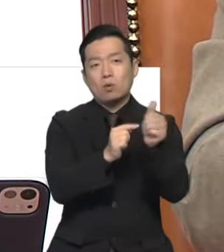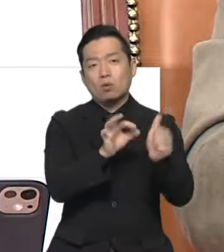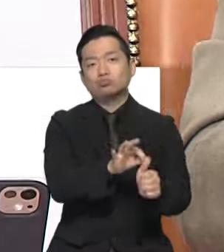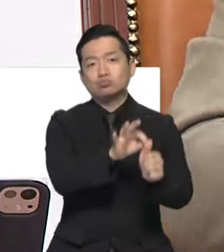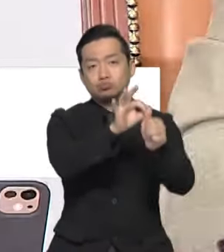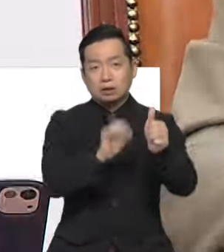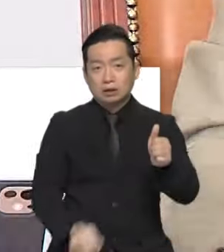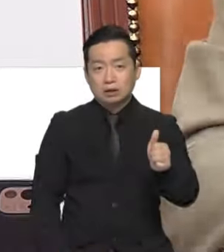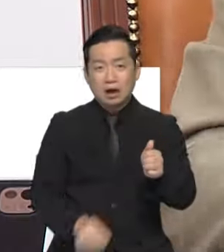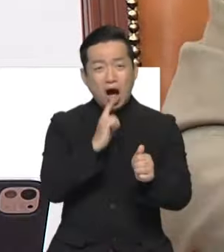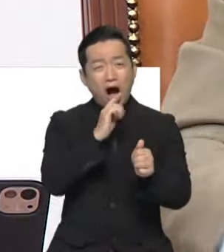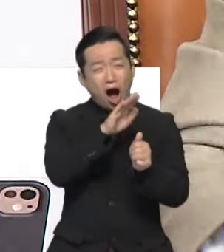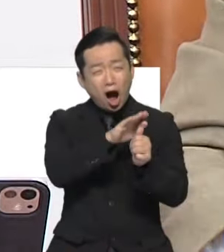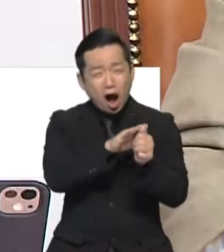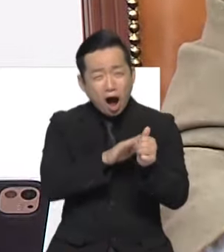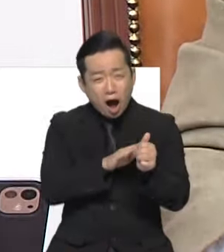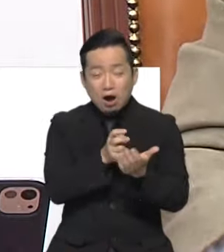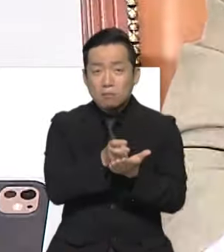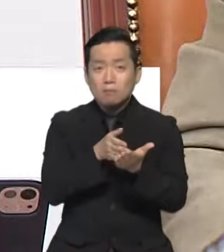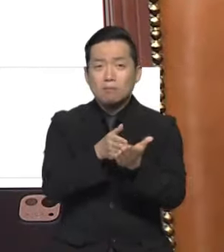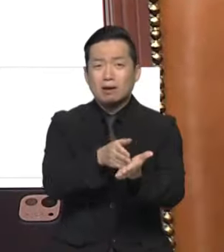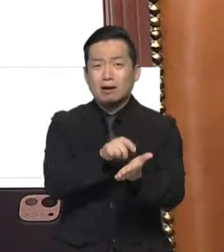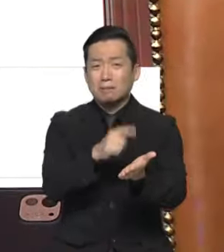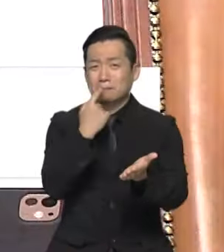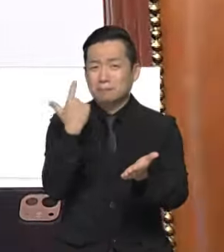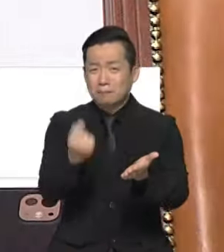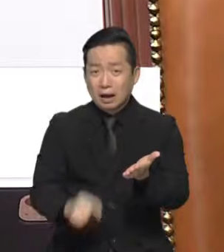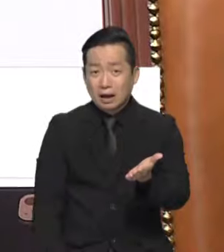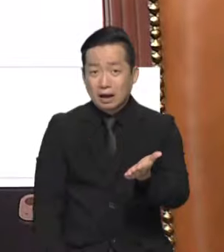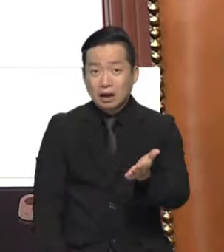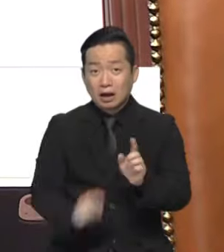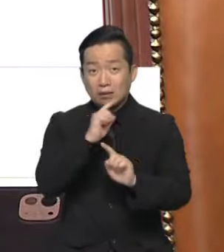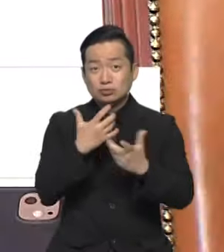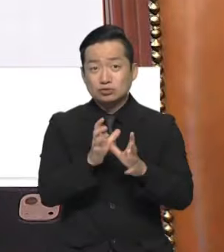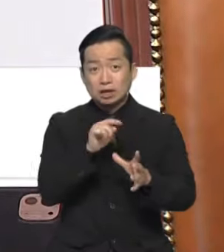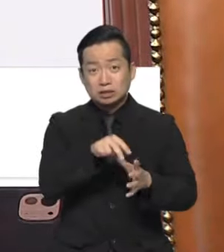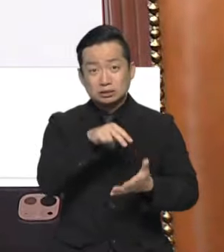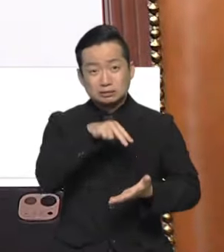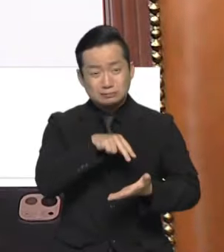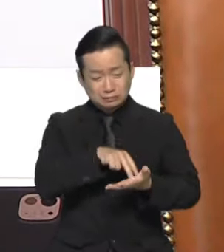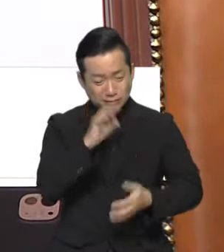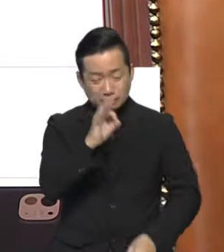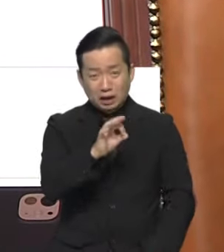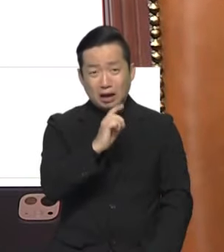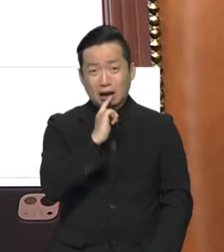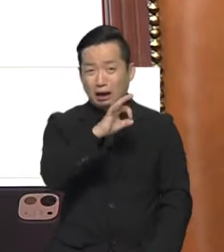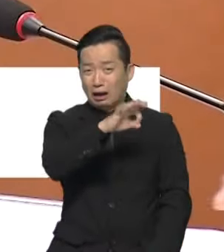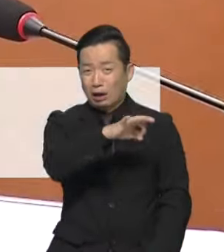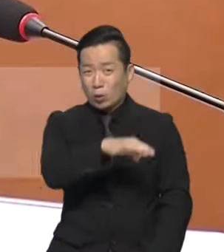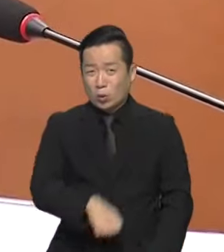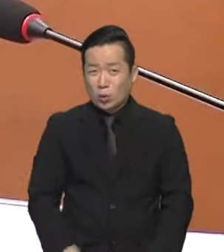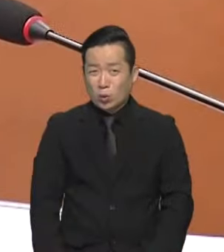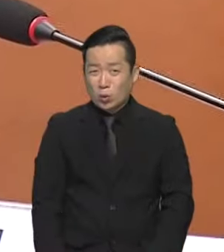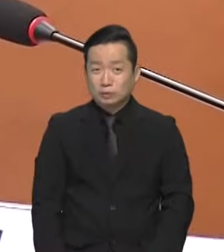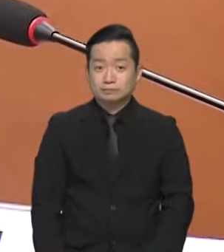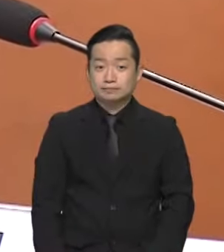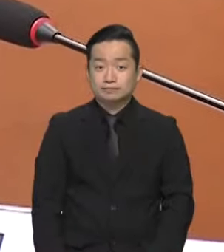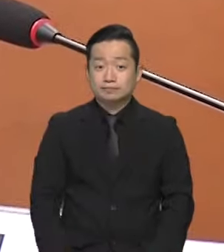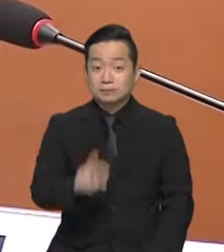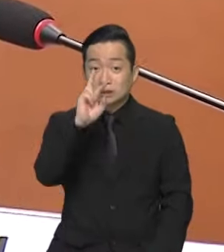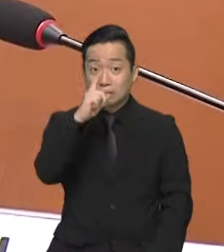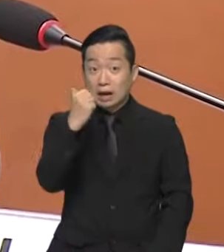일종의 아부성 법안이라고밖에 볼 수가 없습니다. 민주당이 이 정도 수준인지는 전 정말 몰랐습니다. 박